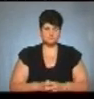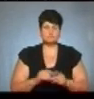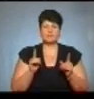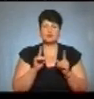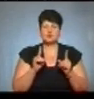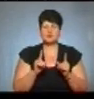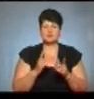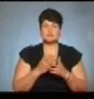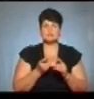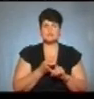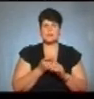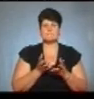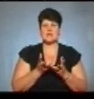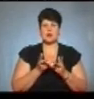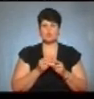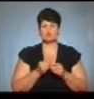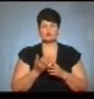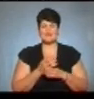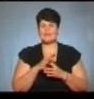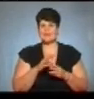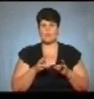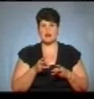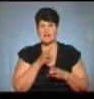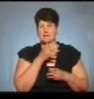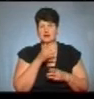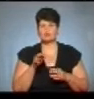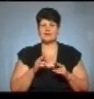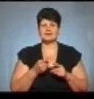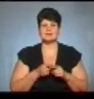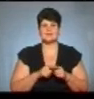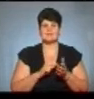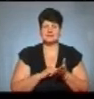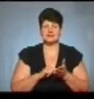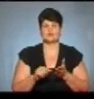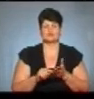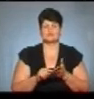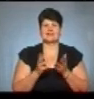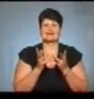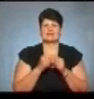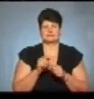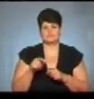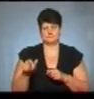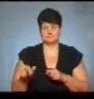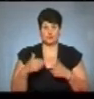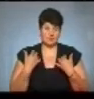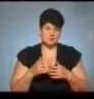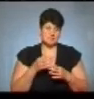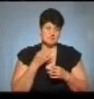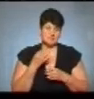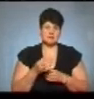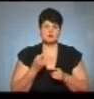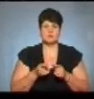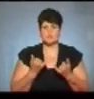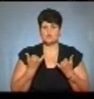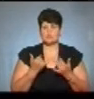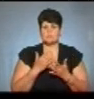стосується перерахунку субсидій на неопалювальний період, як це позначилося загалом на кількості субсидіантів? Ну, так, як я сказав, що це ми